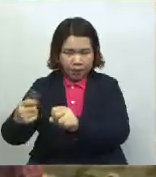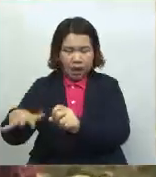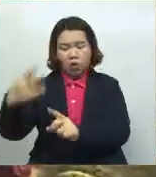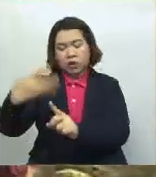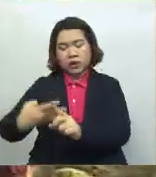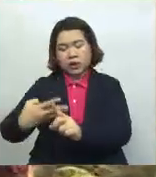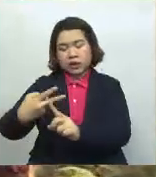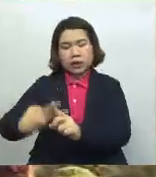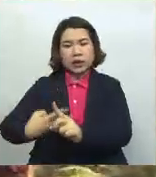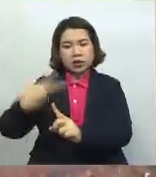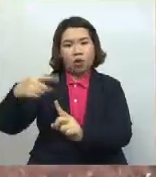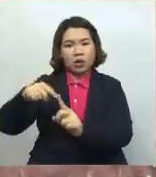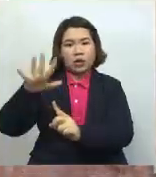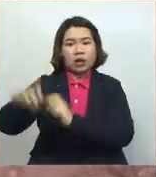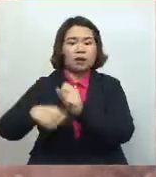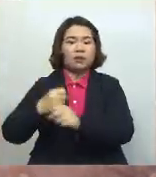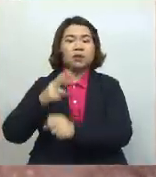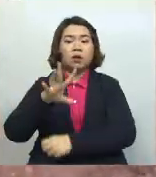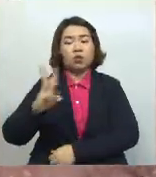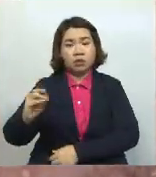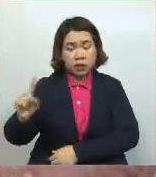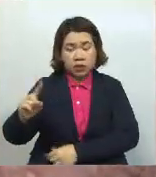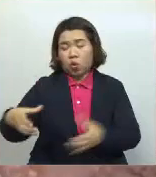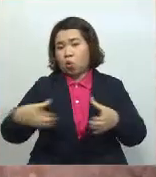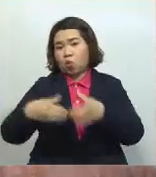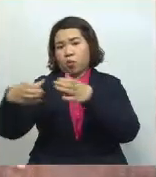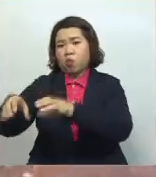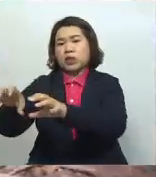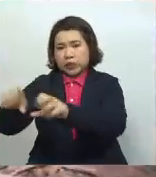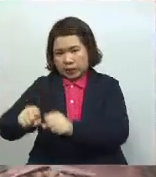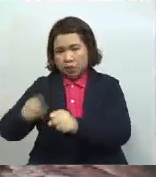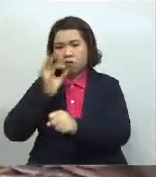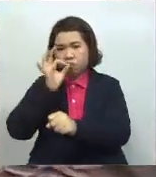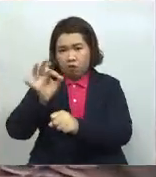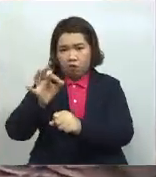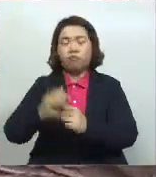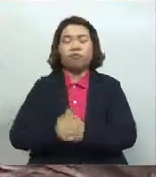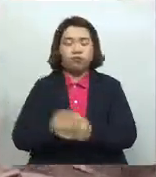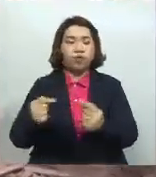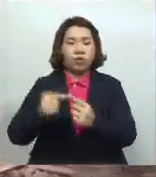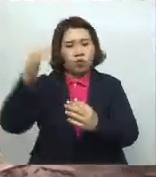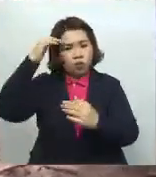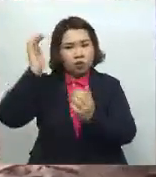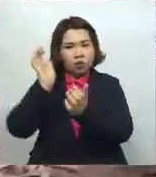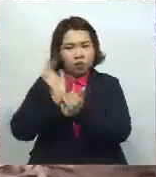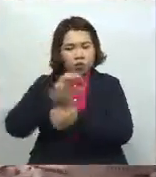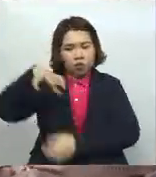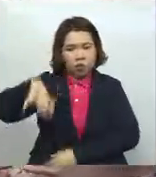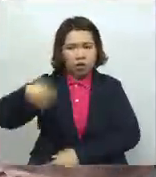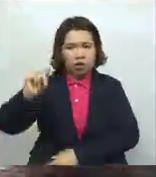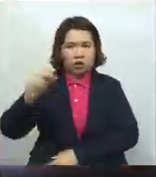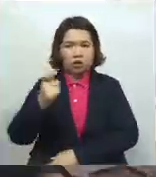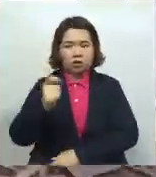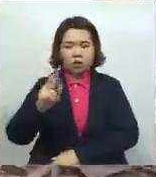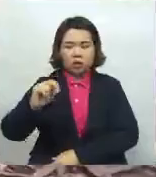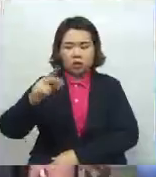กุมภาพันธ์2561ทั้งหมดถูกควบคุมตัวไปดำเนินคดีที่สถานีตำรวจภูธรทองผาภู